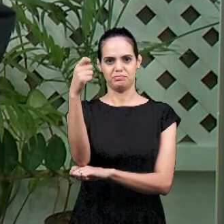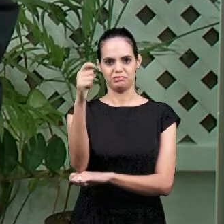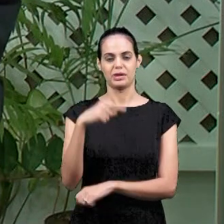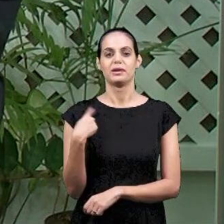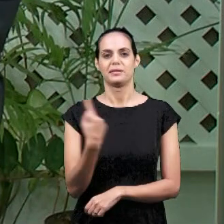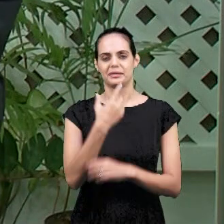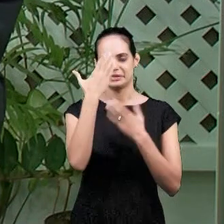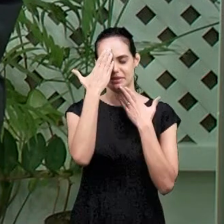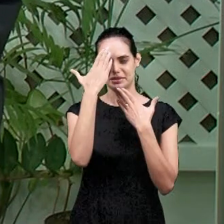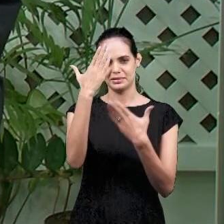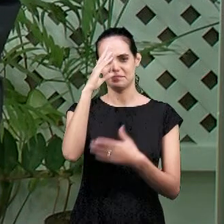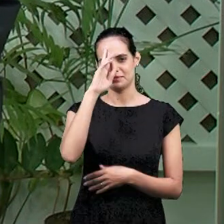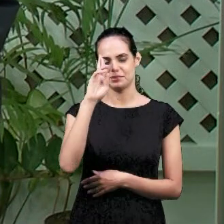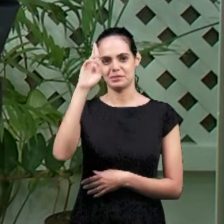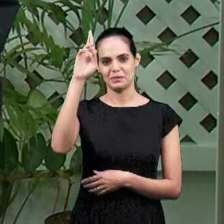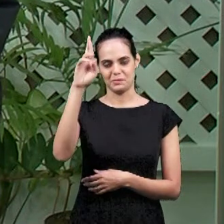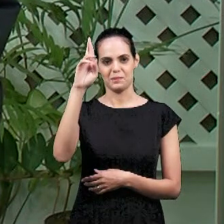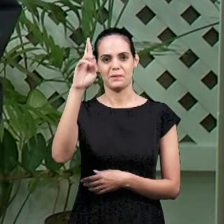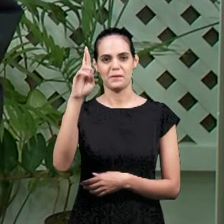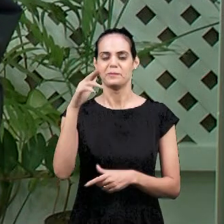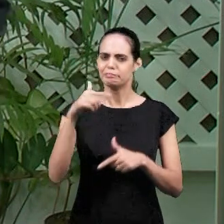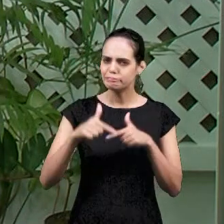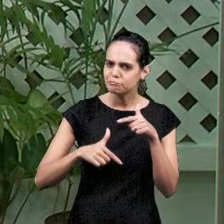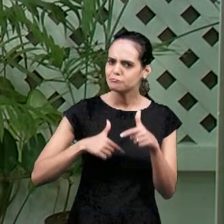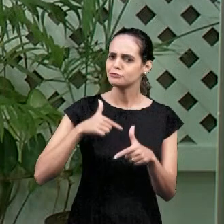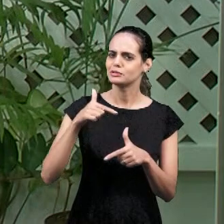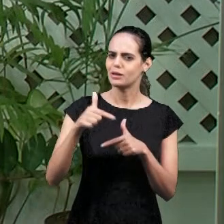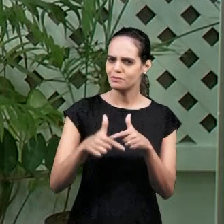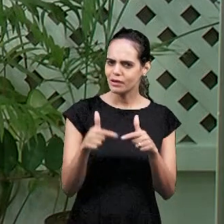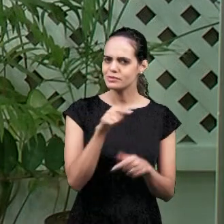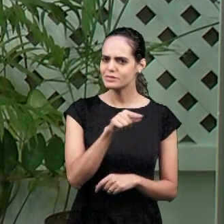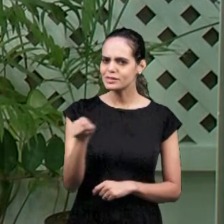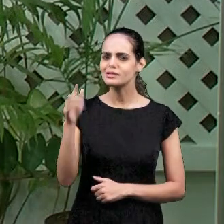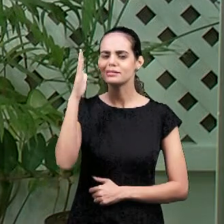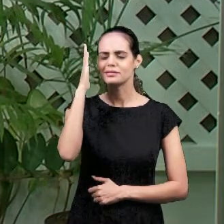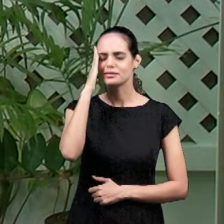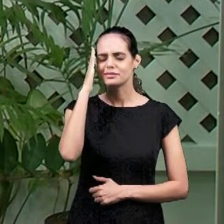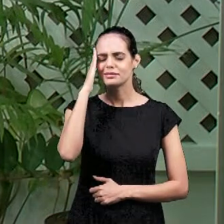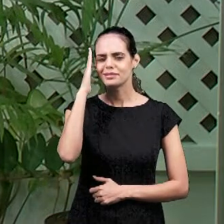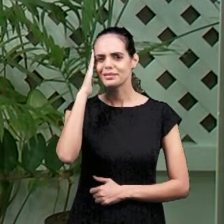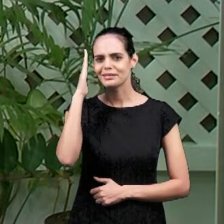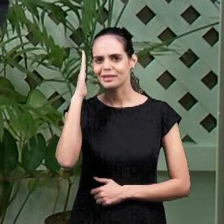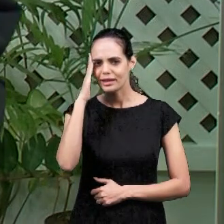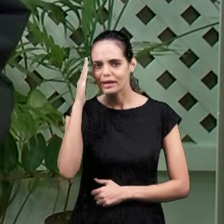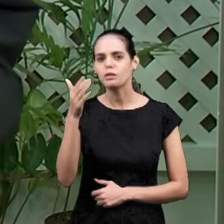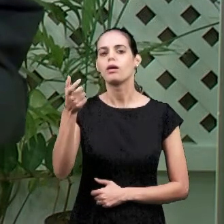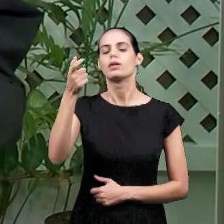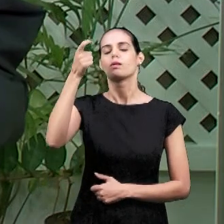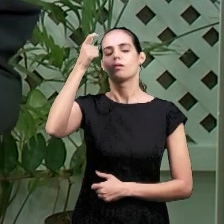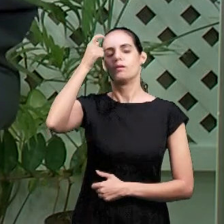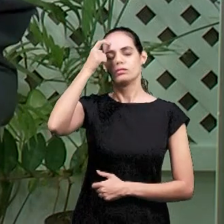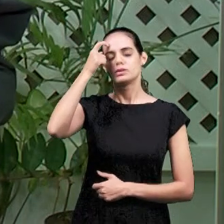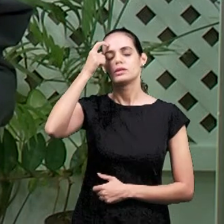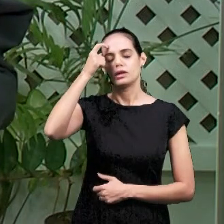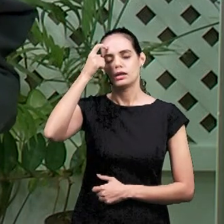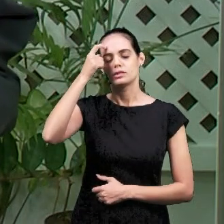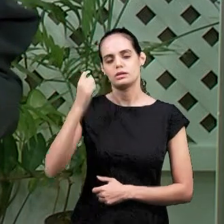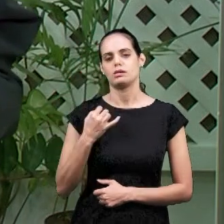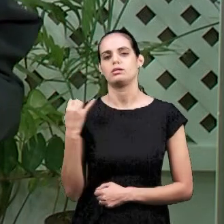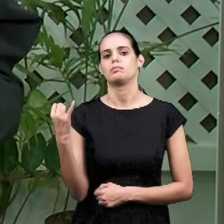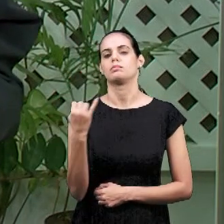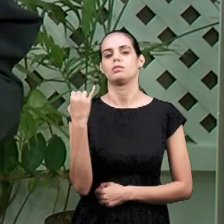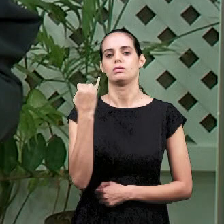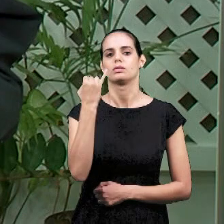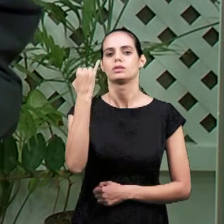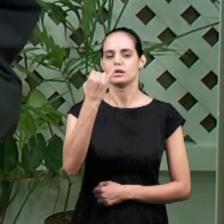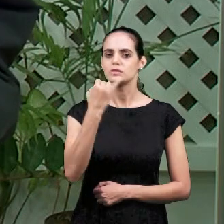dans cet état du Brésil, Rio Grande do Sul. Nous glorifions le Seigneur, le travail des frères et sœurs qui ont compris et sont en